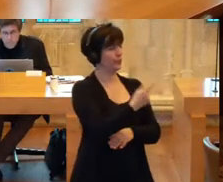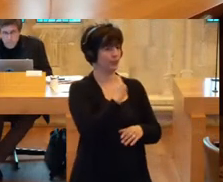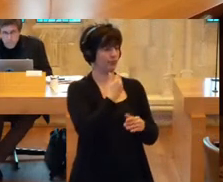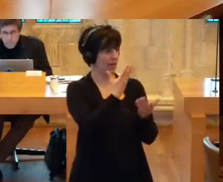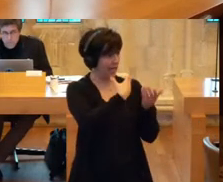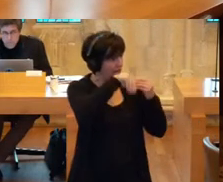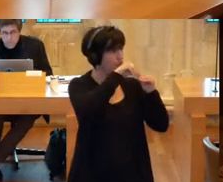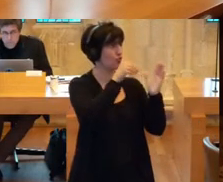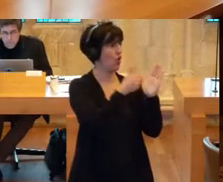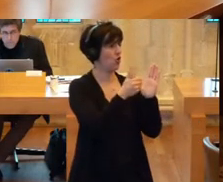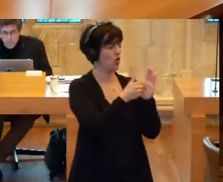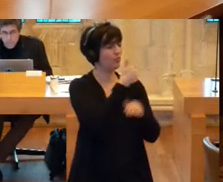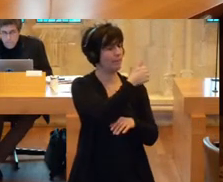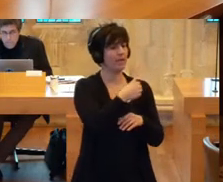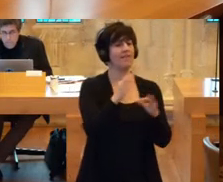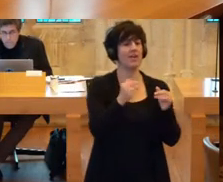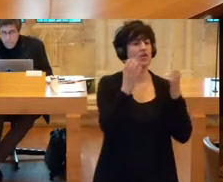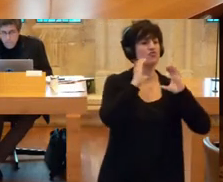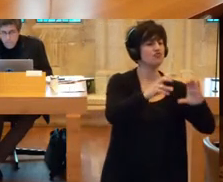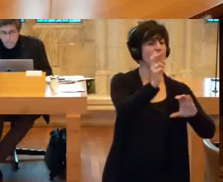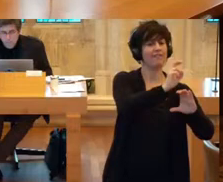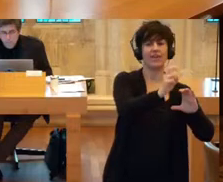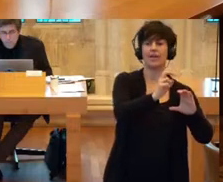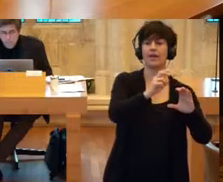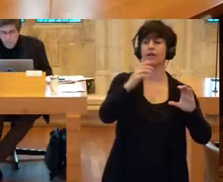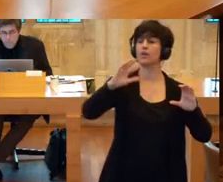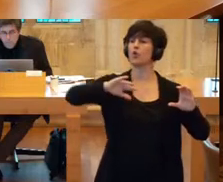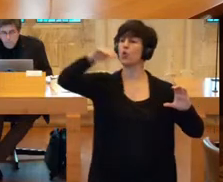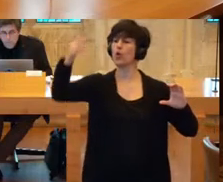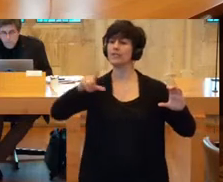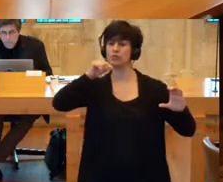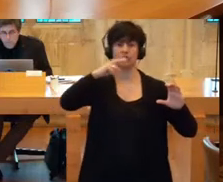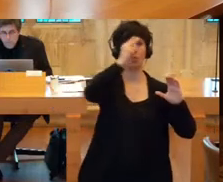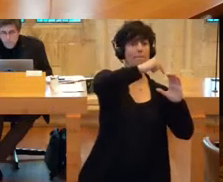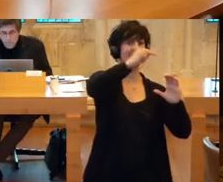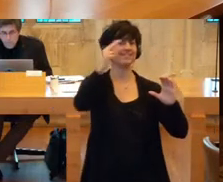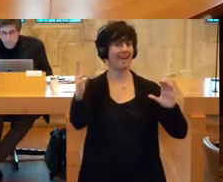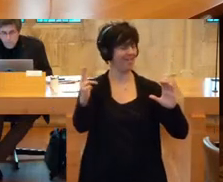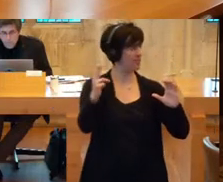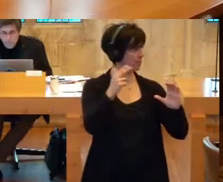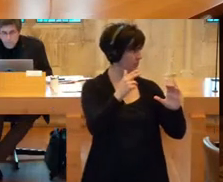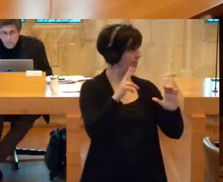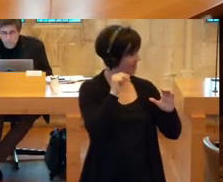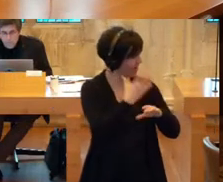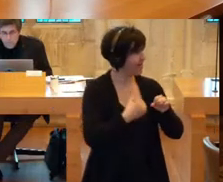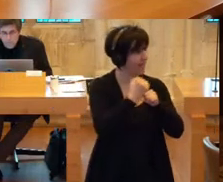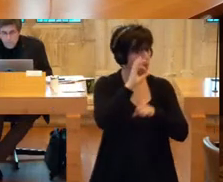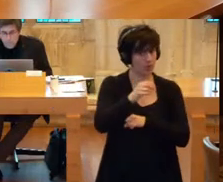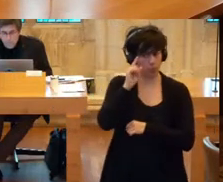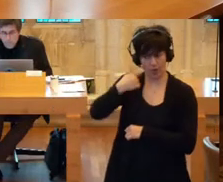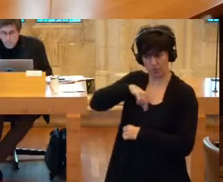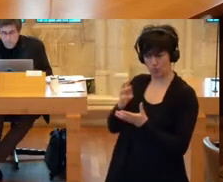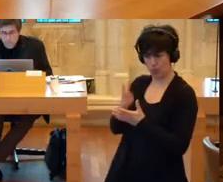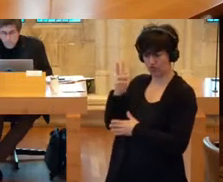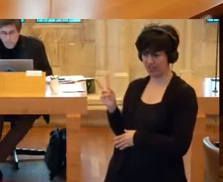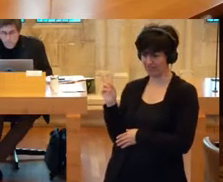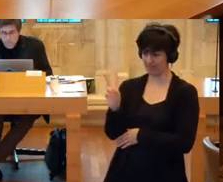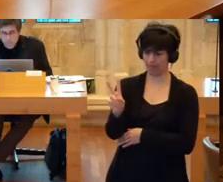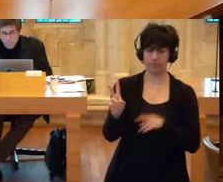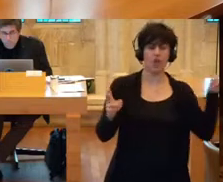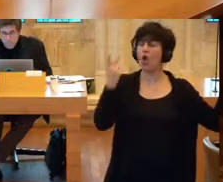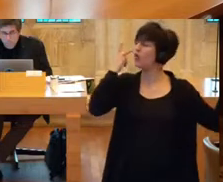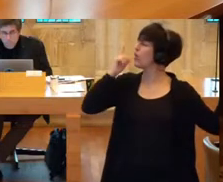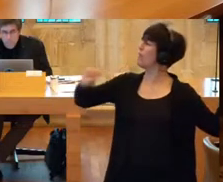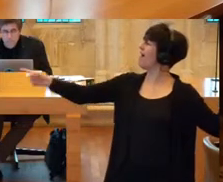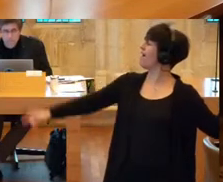évoques une passerelle, notamment pour relier le chemin vert à la colline aux oiseaux. Et ce sera fait, puisque dans le cadre du projet tram, nous mettons en place une nouvelle passerelle sur